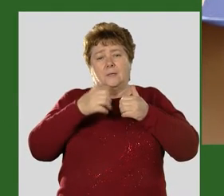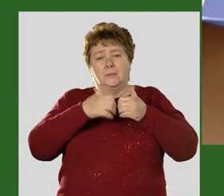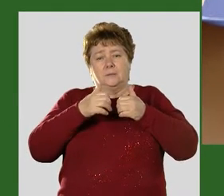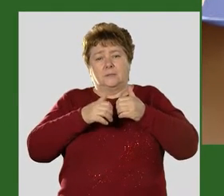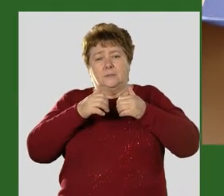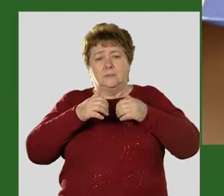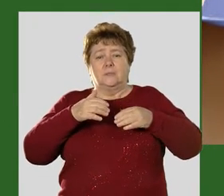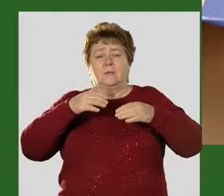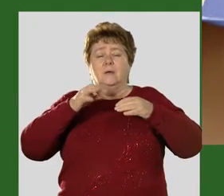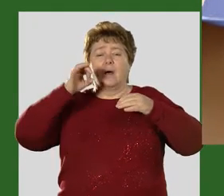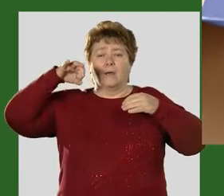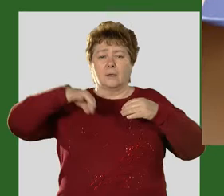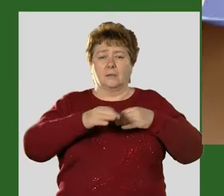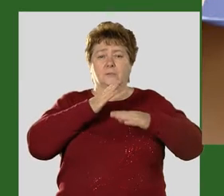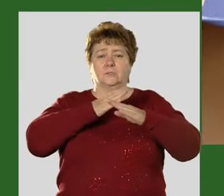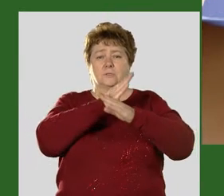срединно-океанический хребет,